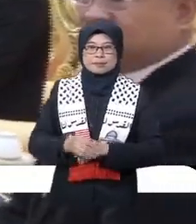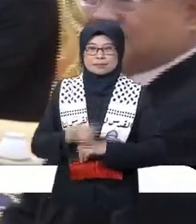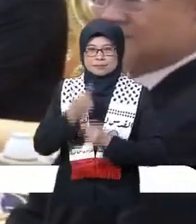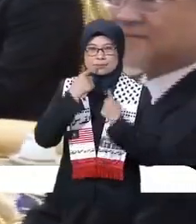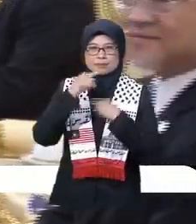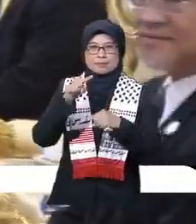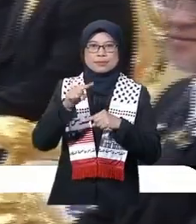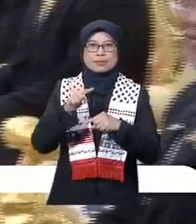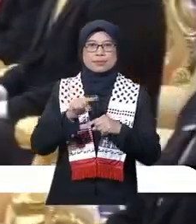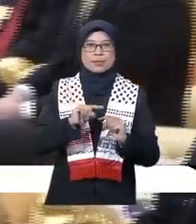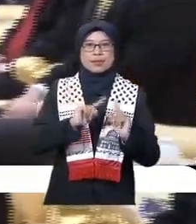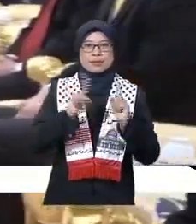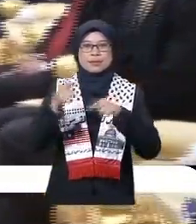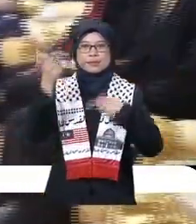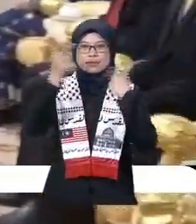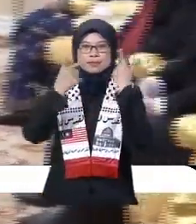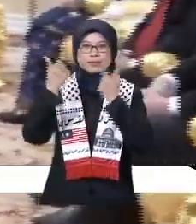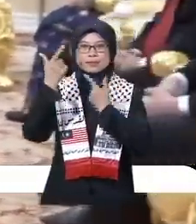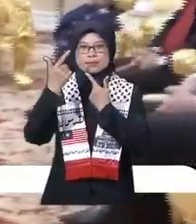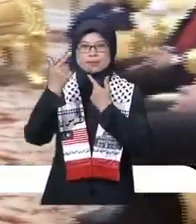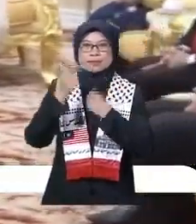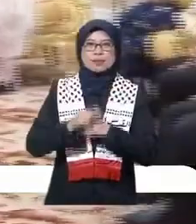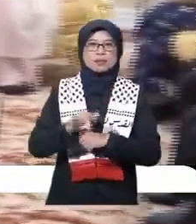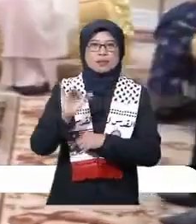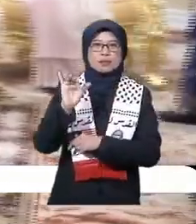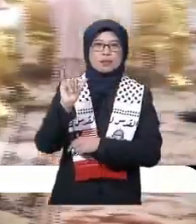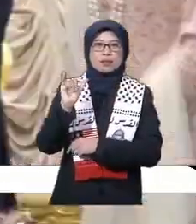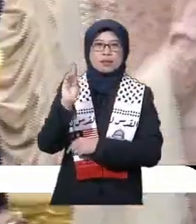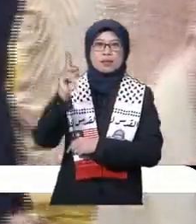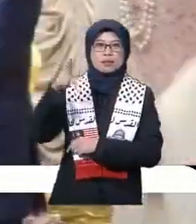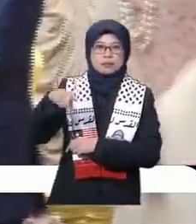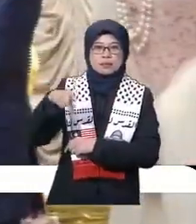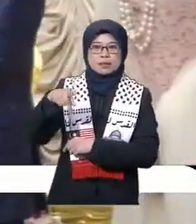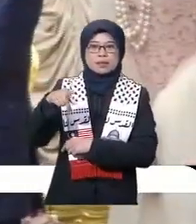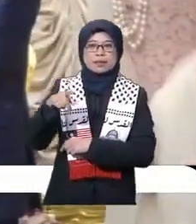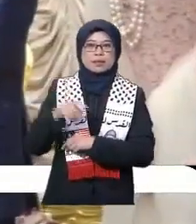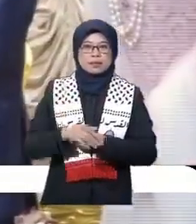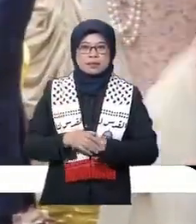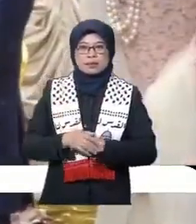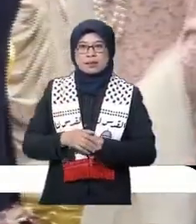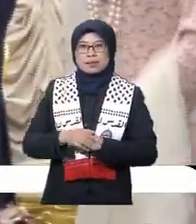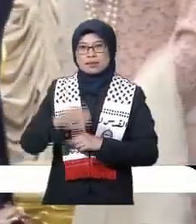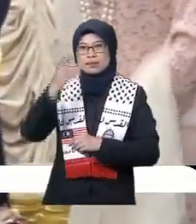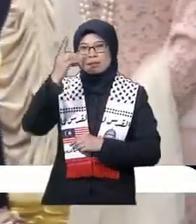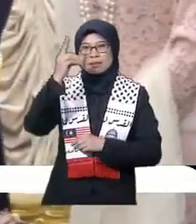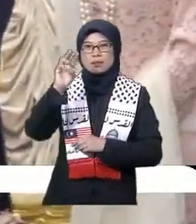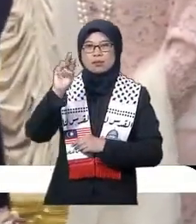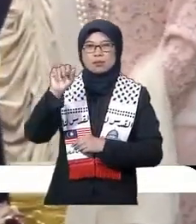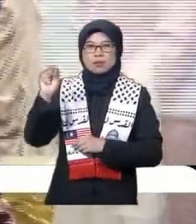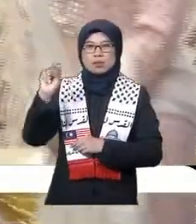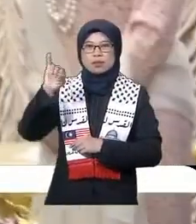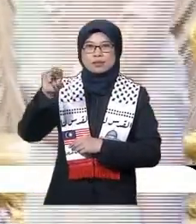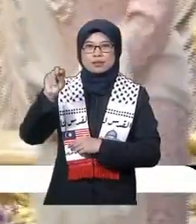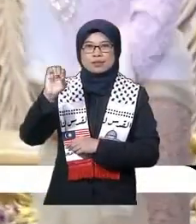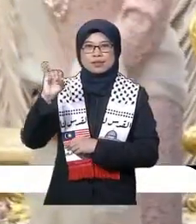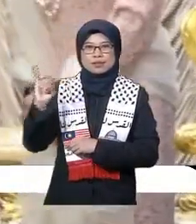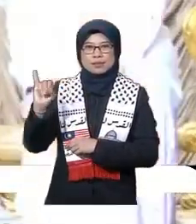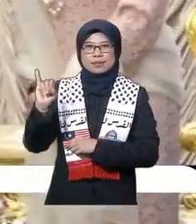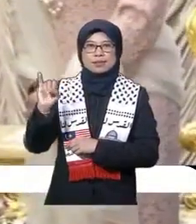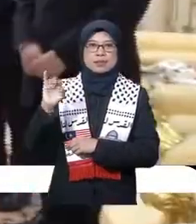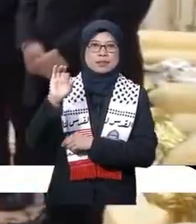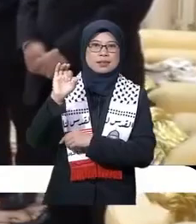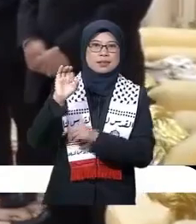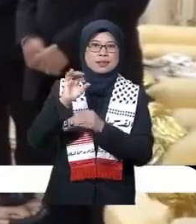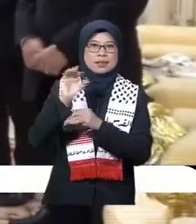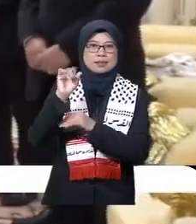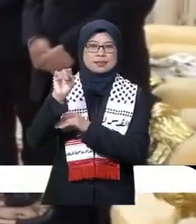selepas mengadakan kunjungan hormat terhadap Yang di-Pertua Negeri Sarawak, Tun Pehin Sri Dr. Wan Junaidi Tuanku Jaafar di Astana Negeri Sarawak